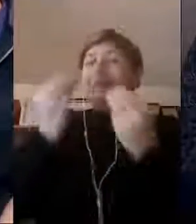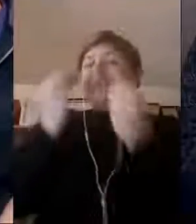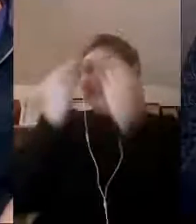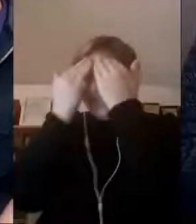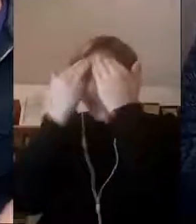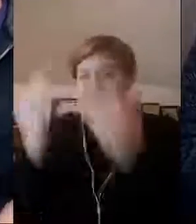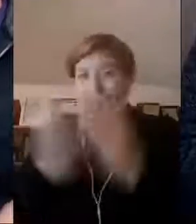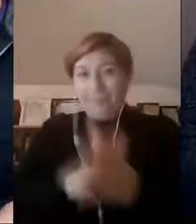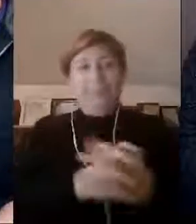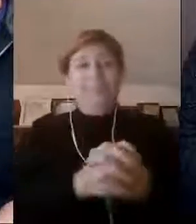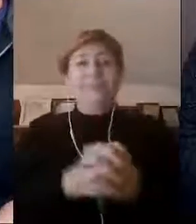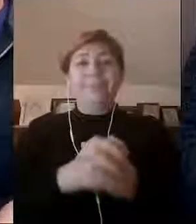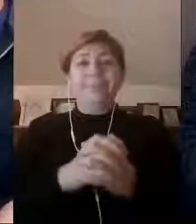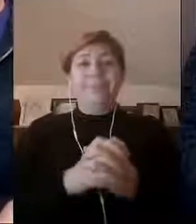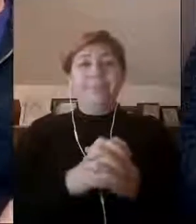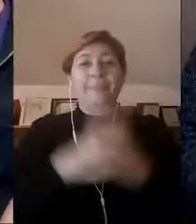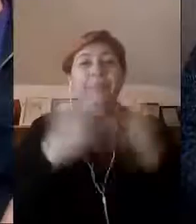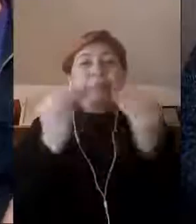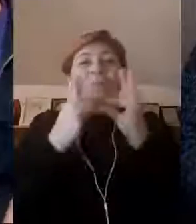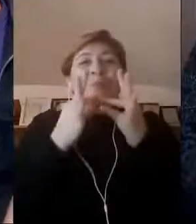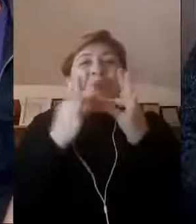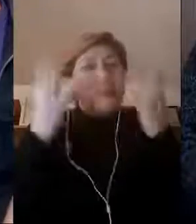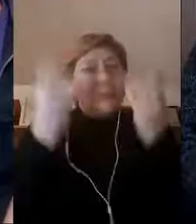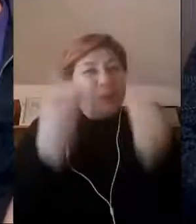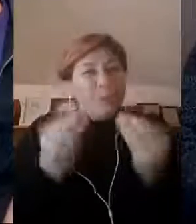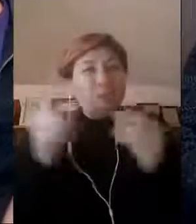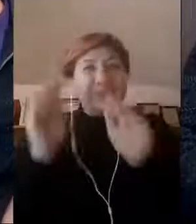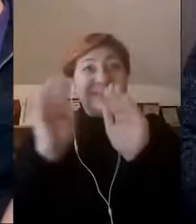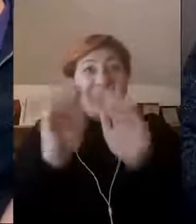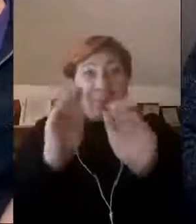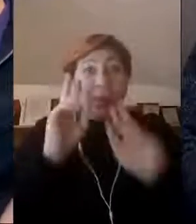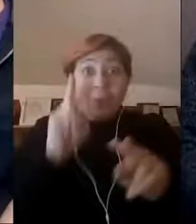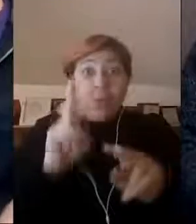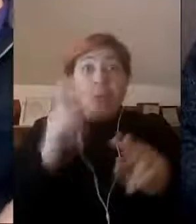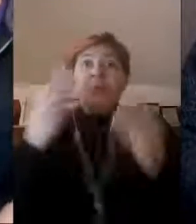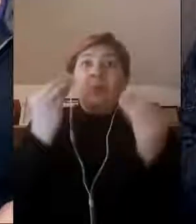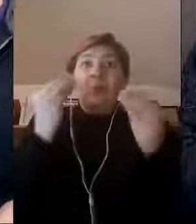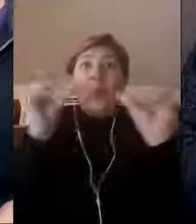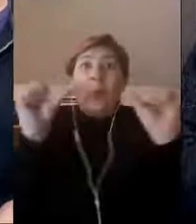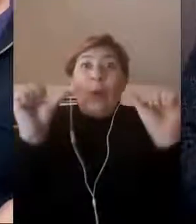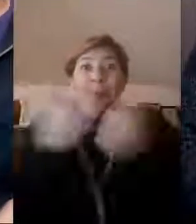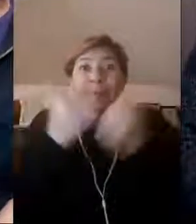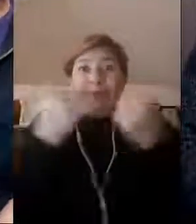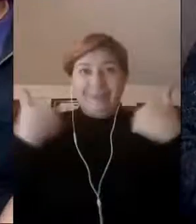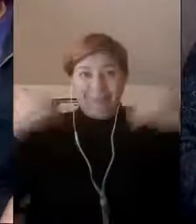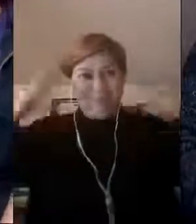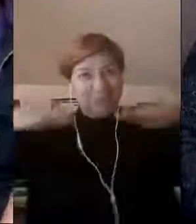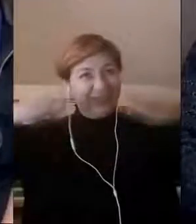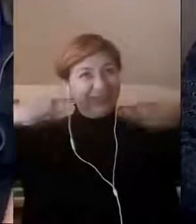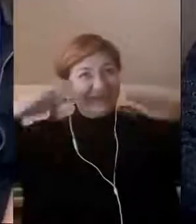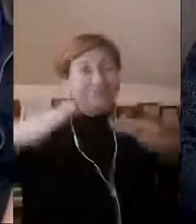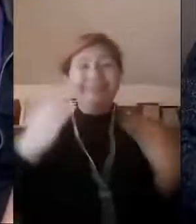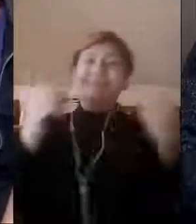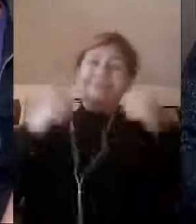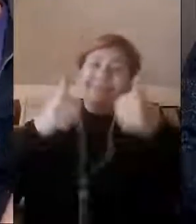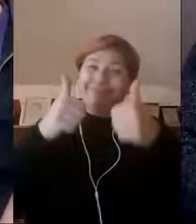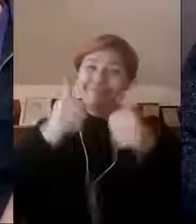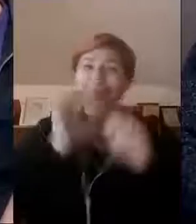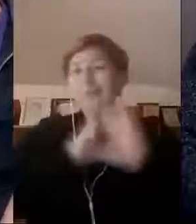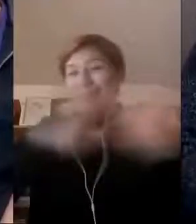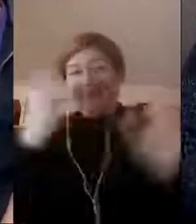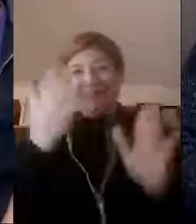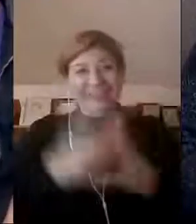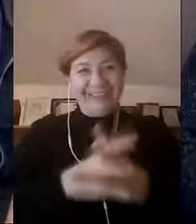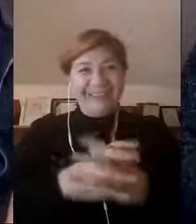geldiniz. Tekrardan teşekkürler. Çok mutlu ettiniz bizi. Bu desteğiniz bizim için çok önemli. Sezen Buradayız abi, Ekci. kalıyoruz demiş. Teşekkür Aa, ederiz. çok